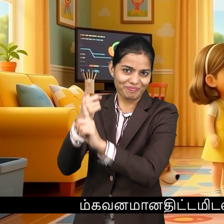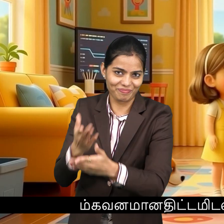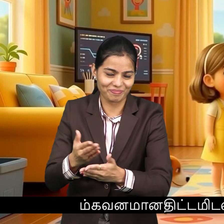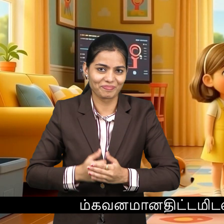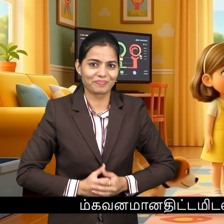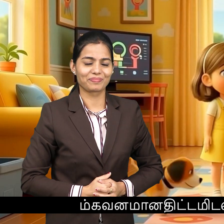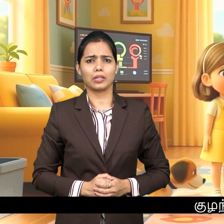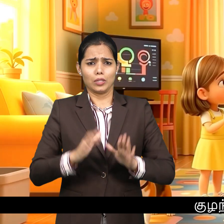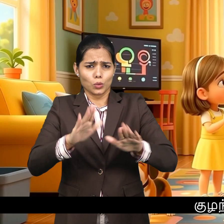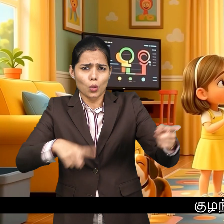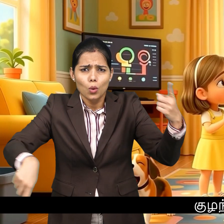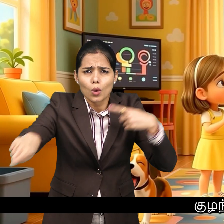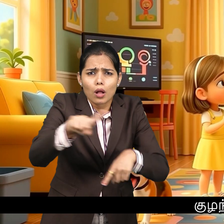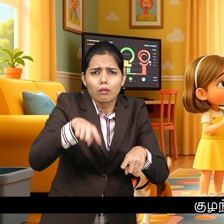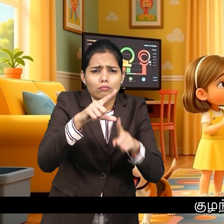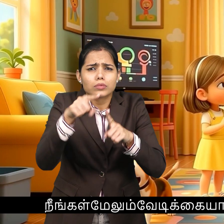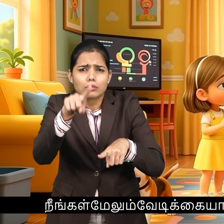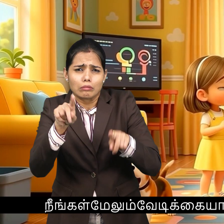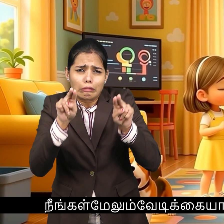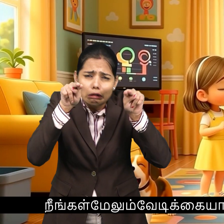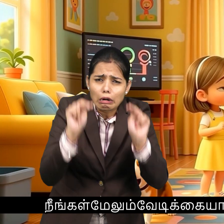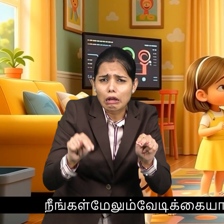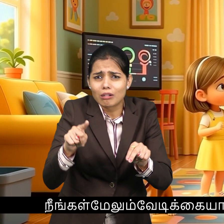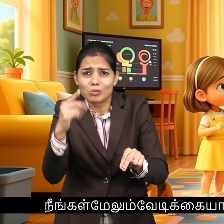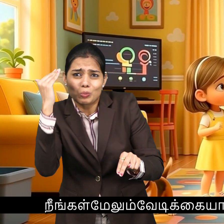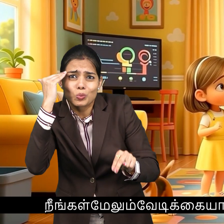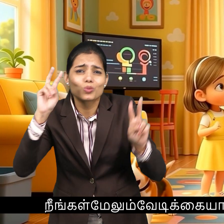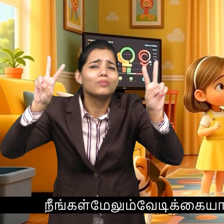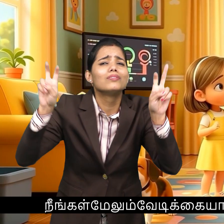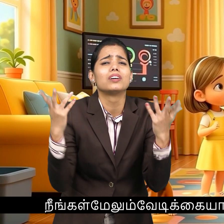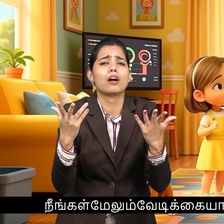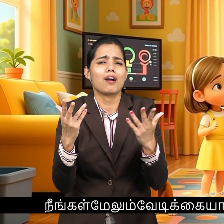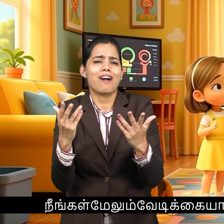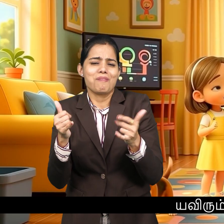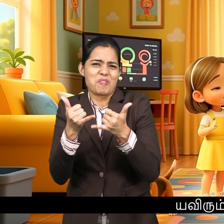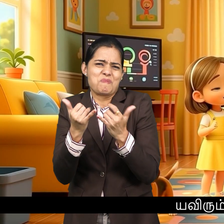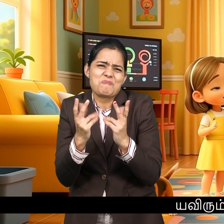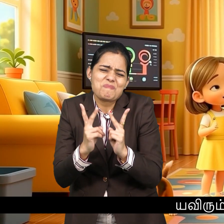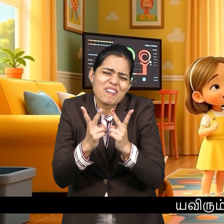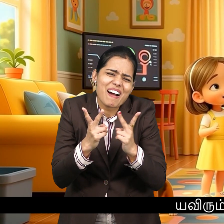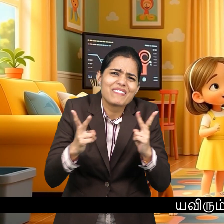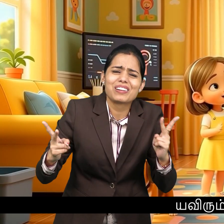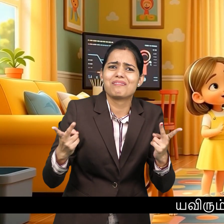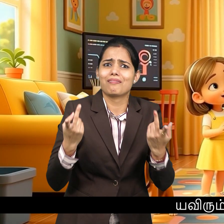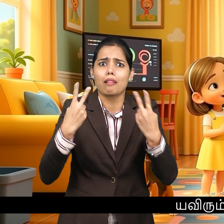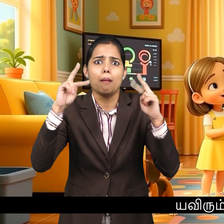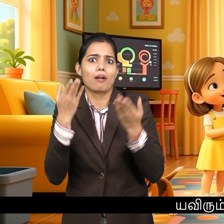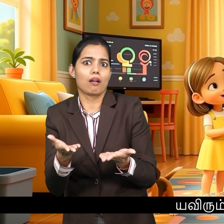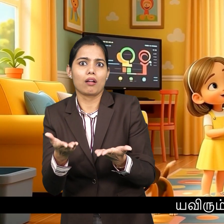திறன்களை மேம்படுத்தும். குழந்தைகளே, நீங்கள் மேலும் வேடிக்கையான விளையாட்டுகளை பற்றி அறிய